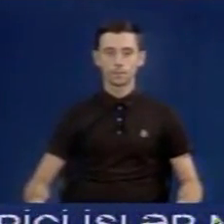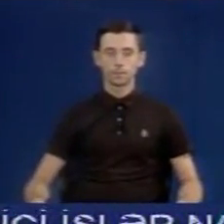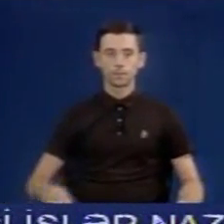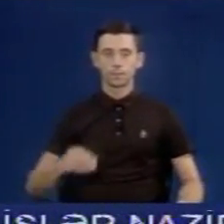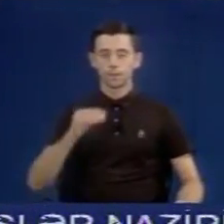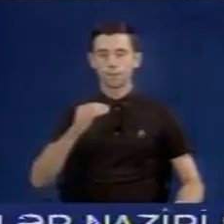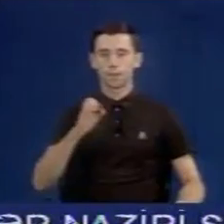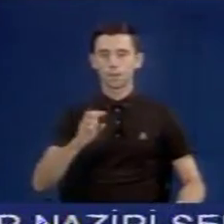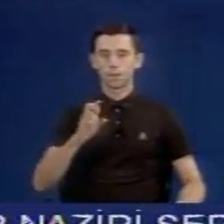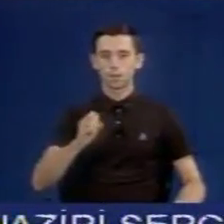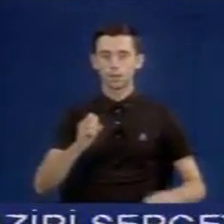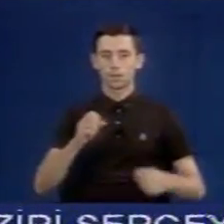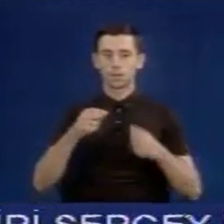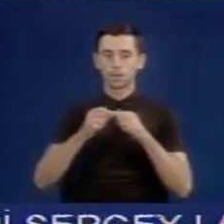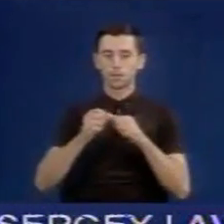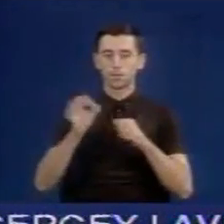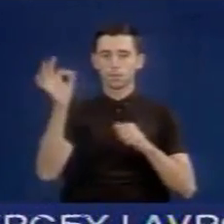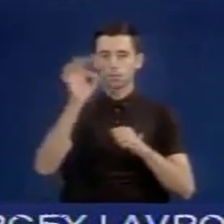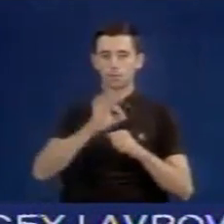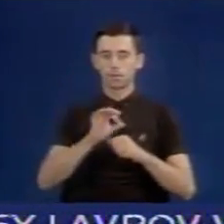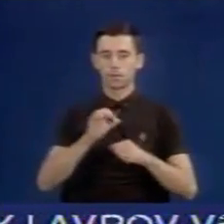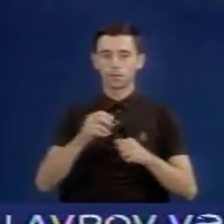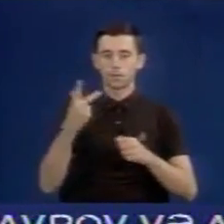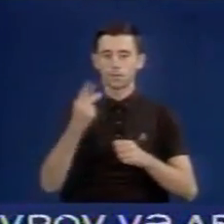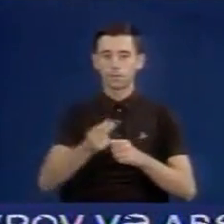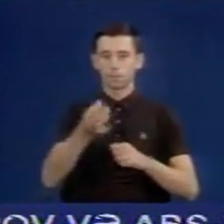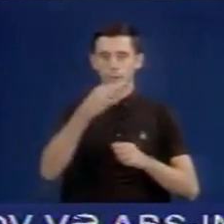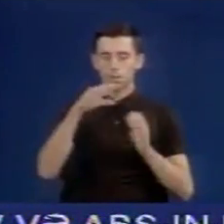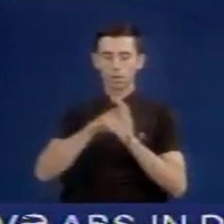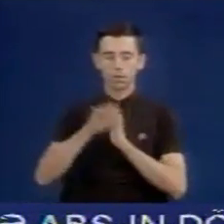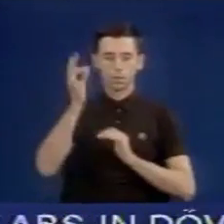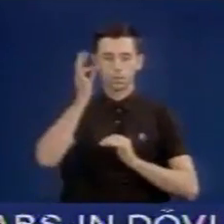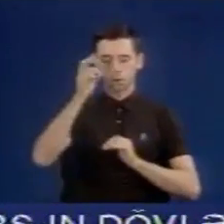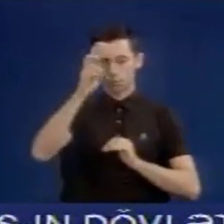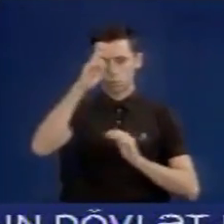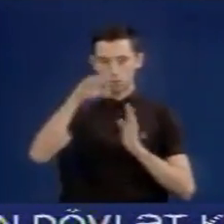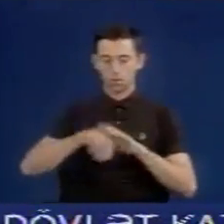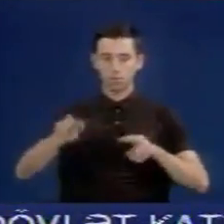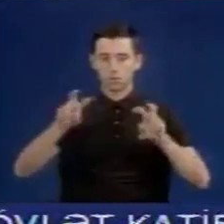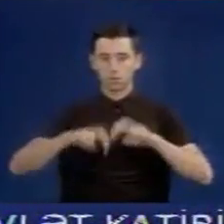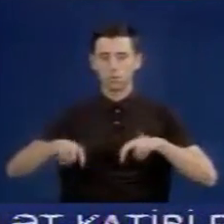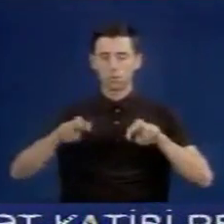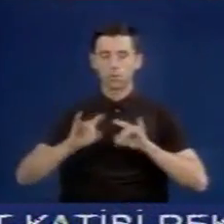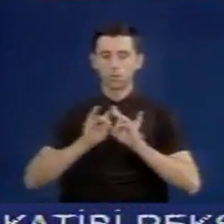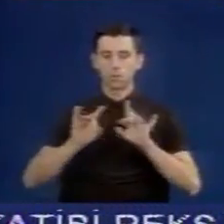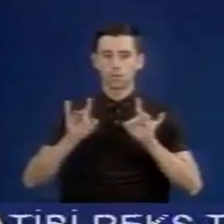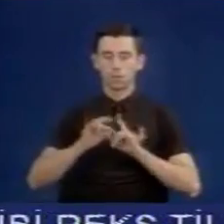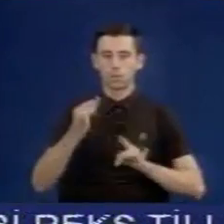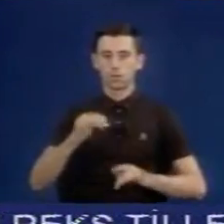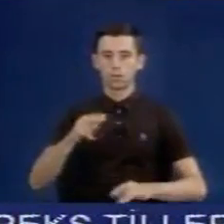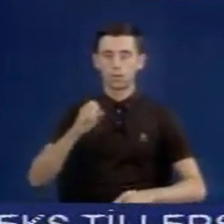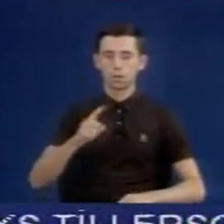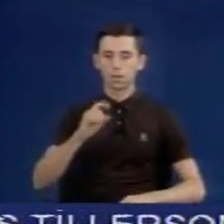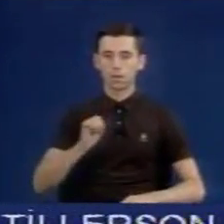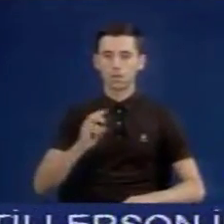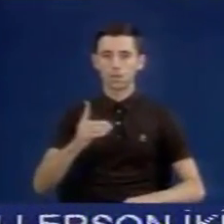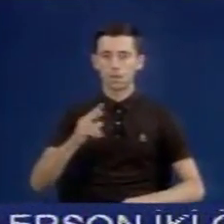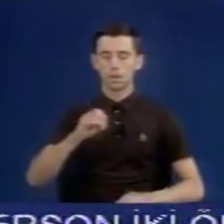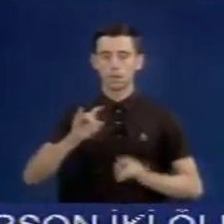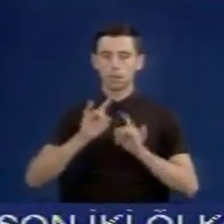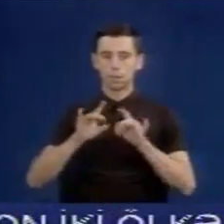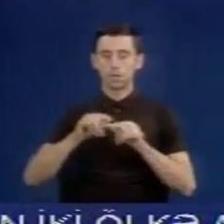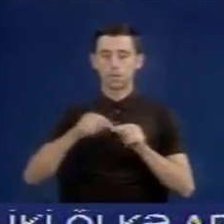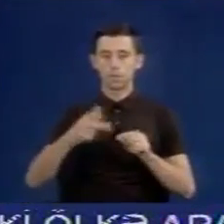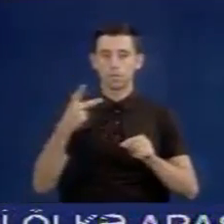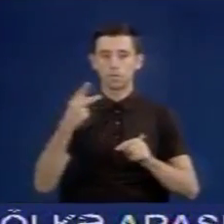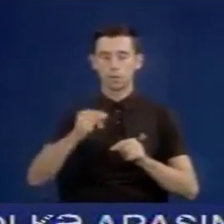Fipronil bit və genələrə qarşı istifadə olunan maddədir. Dövlət Baytarlıq Nəzarəti Xidmətinin mətbuat katibi Yolçu Xanvəli bildirdi ki, bu